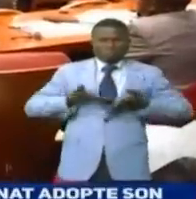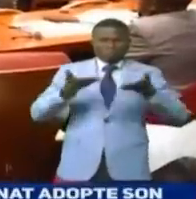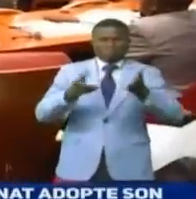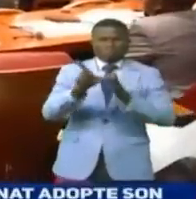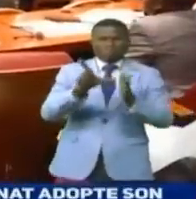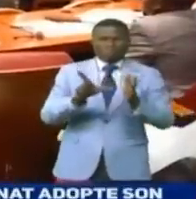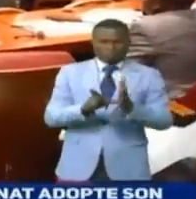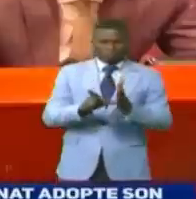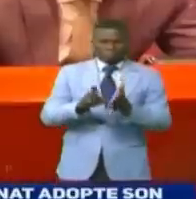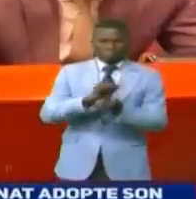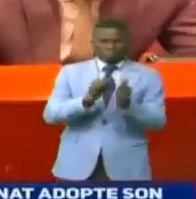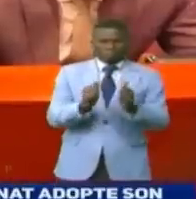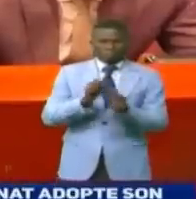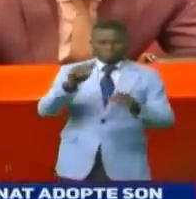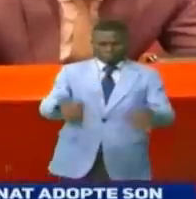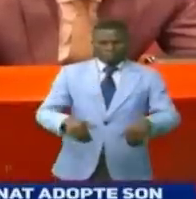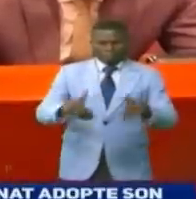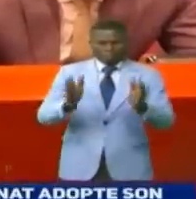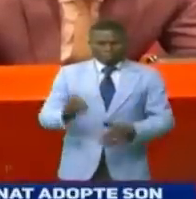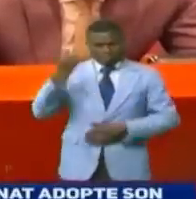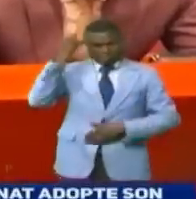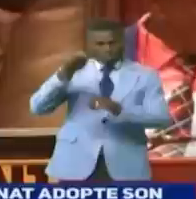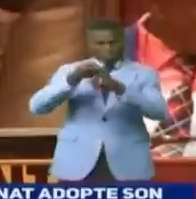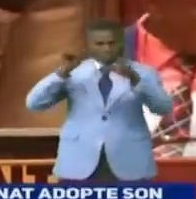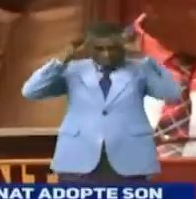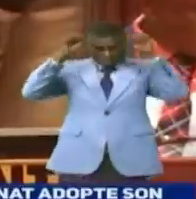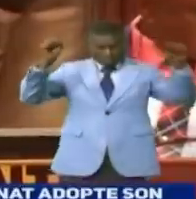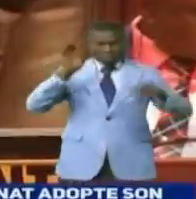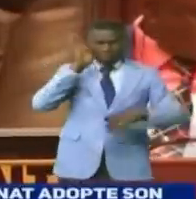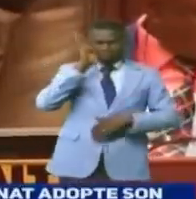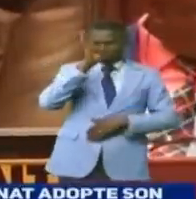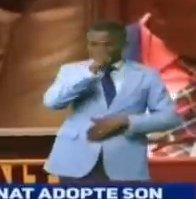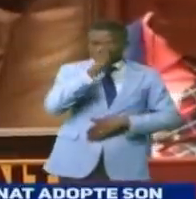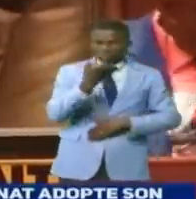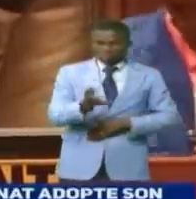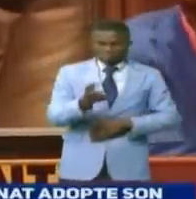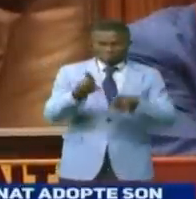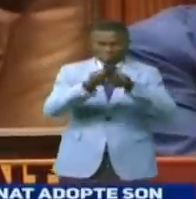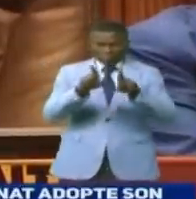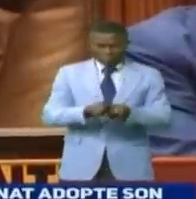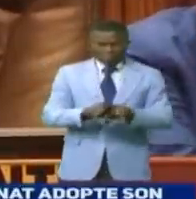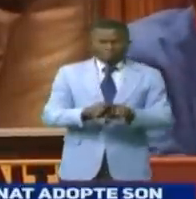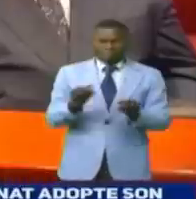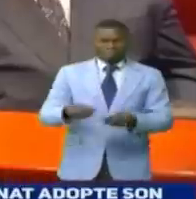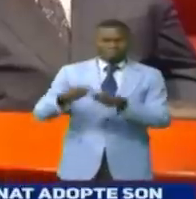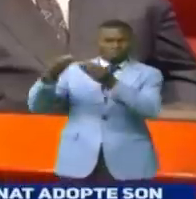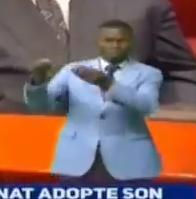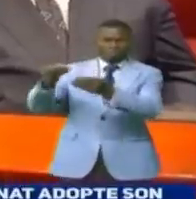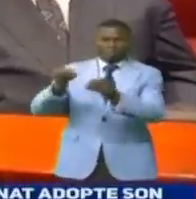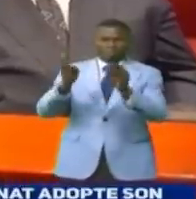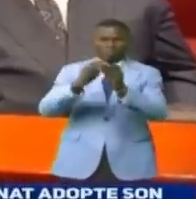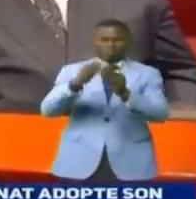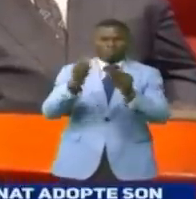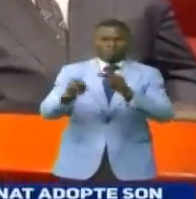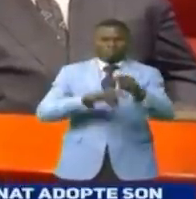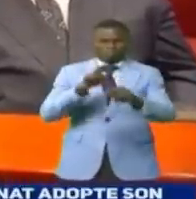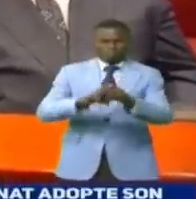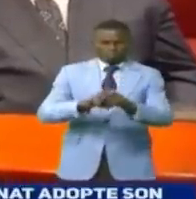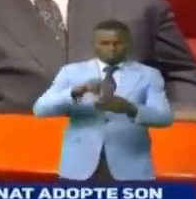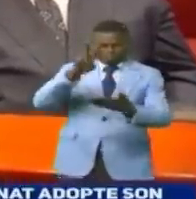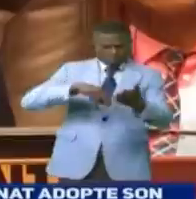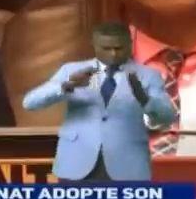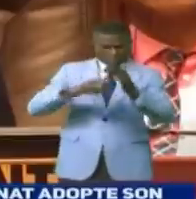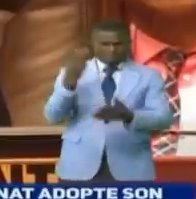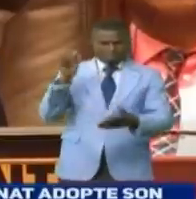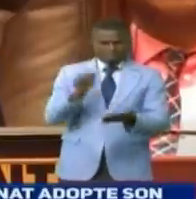loi sur l'agriculture, initiée par le président Modeste Baati et qui est déjà transmise à l'Assemblée nationale pour seconde